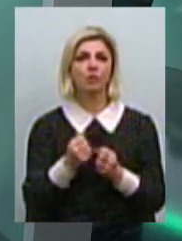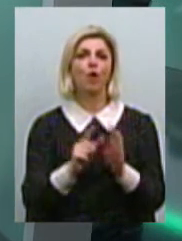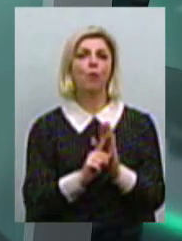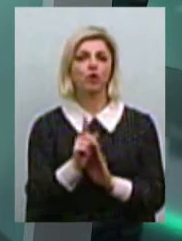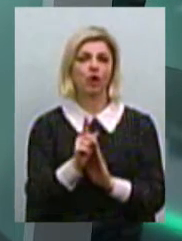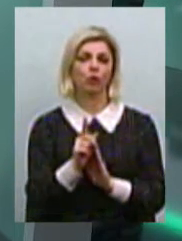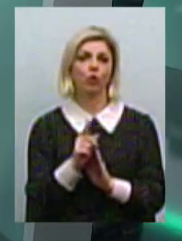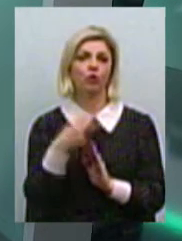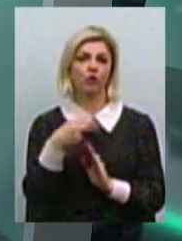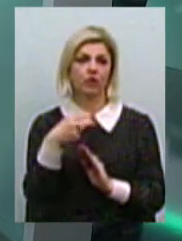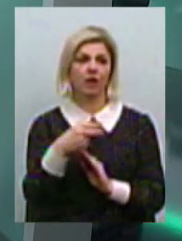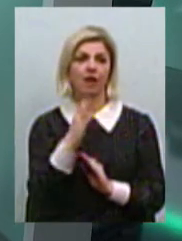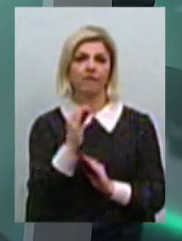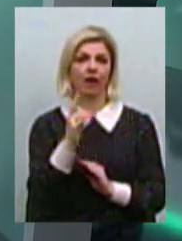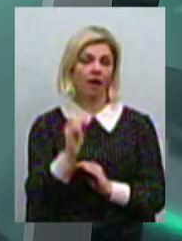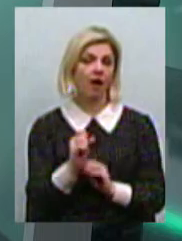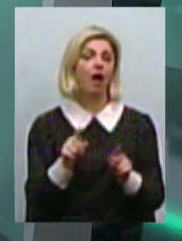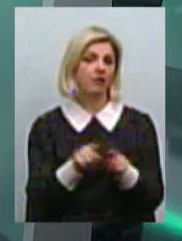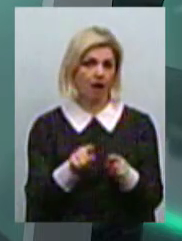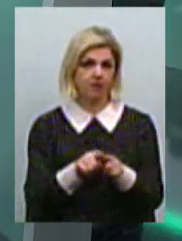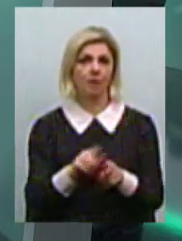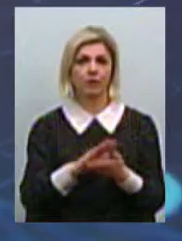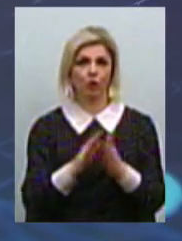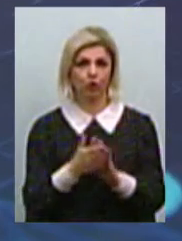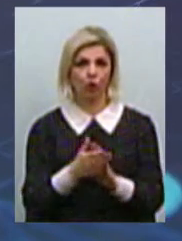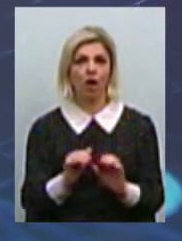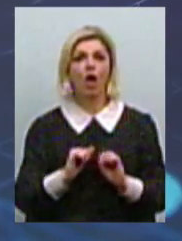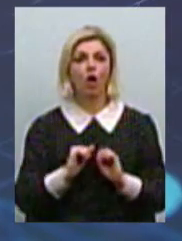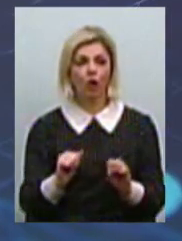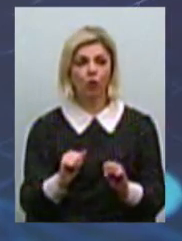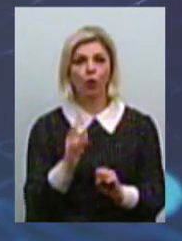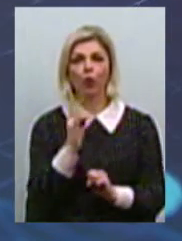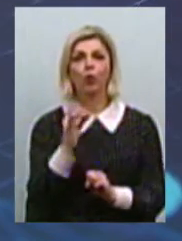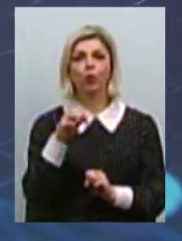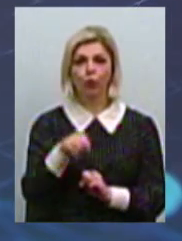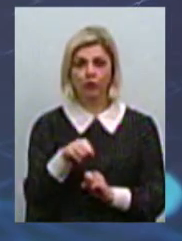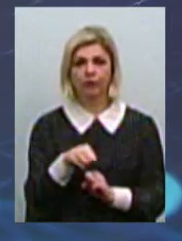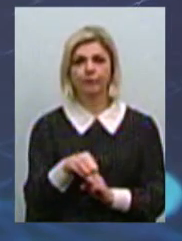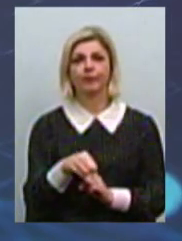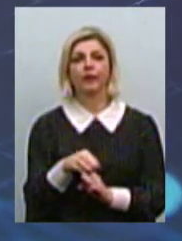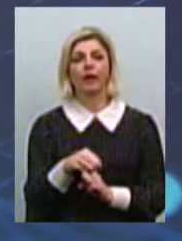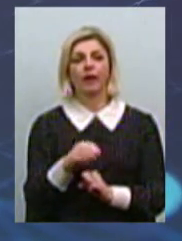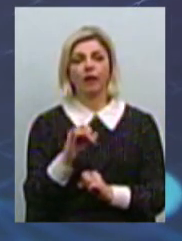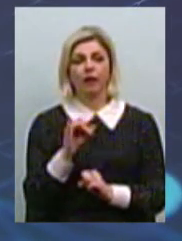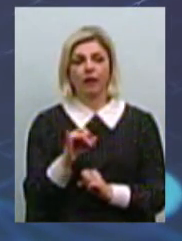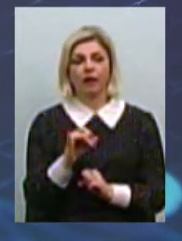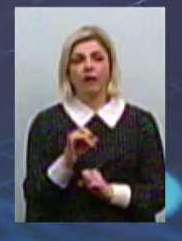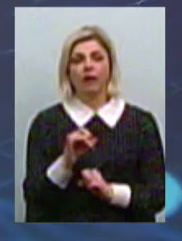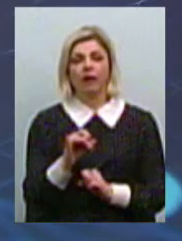початок 20-го століття. Та сама ситуація. Герої Крут, яскравий приклад. Холодноярці, я то взагалі не